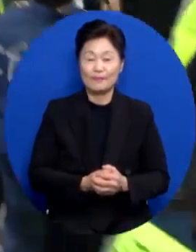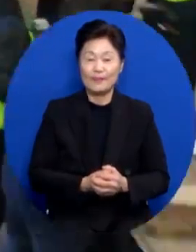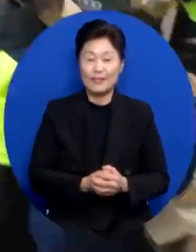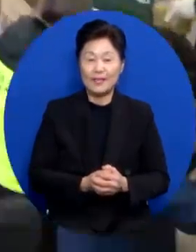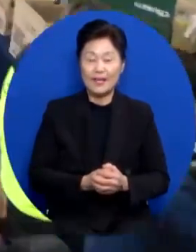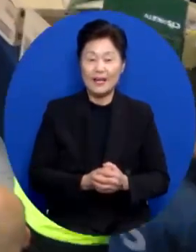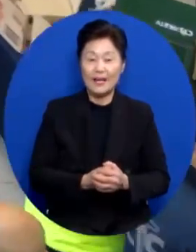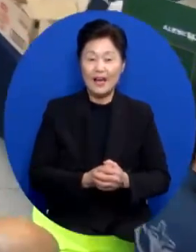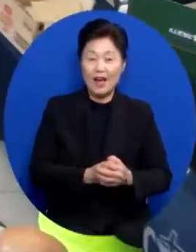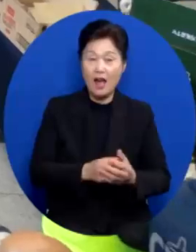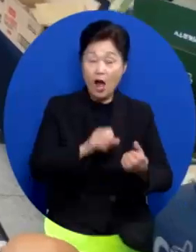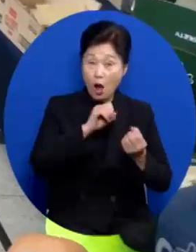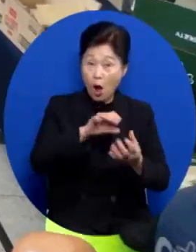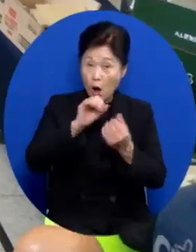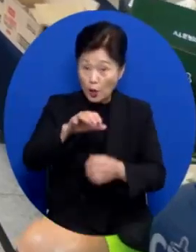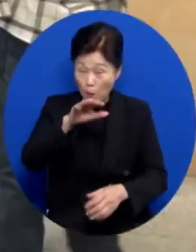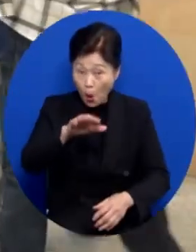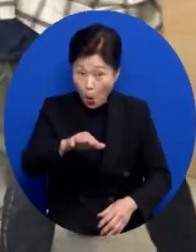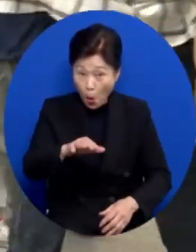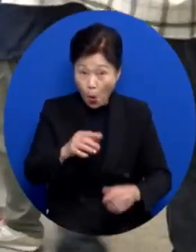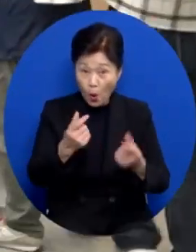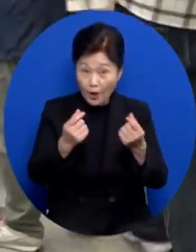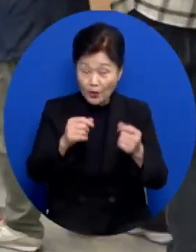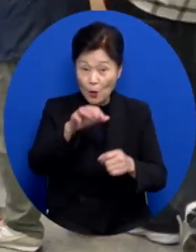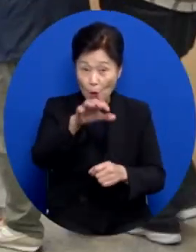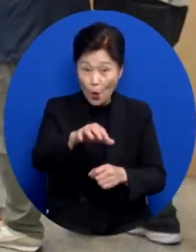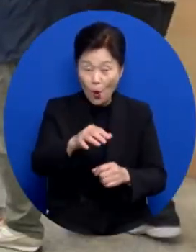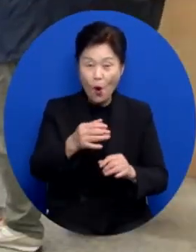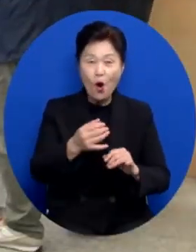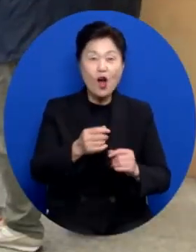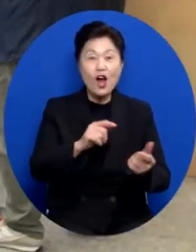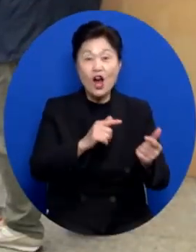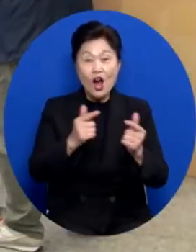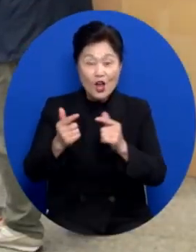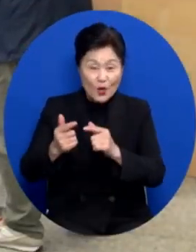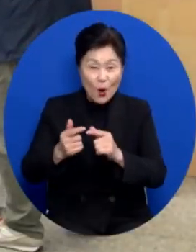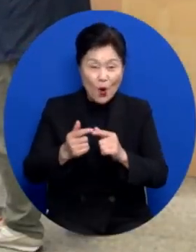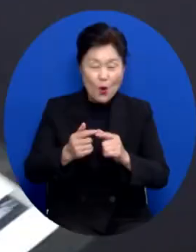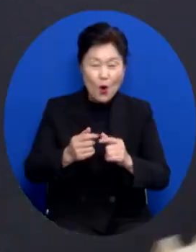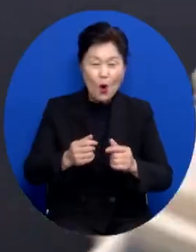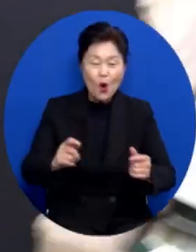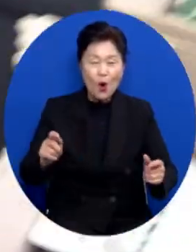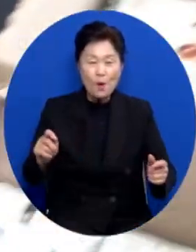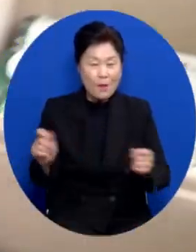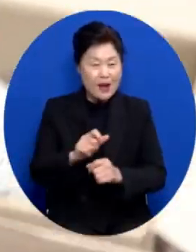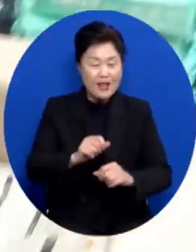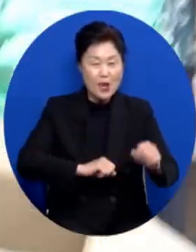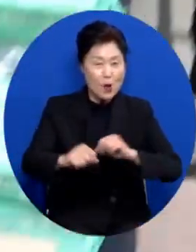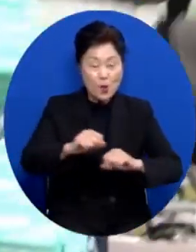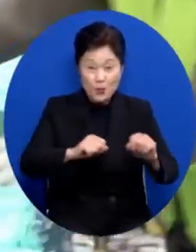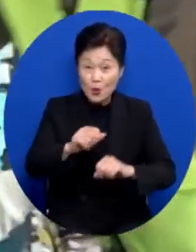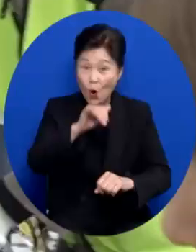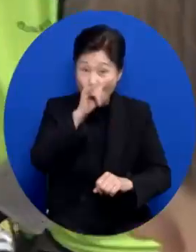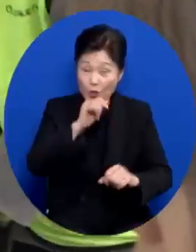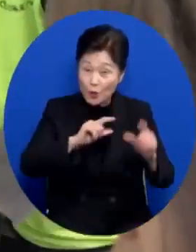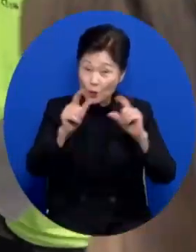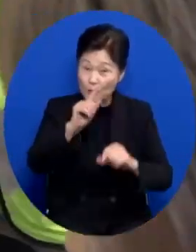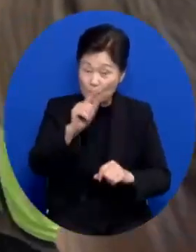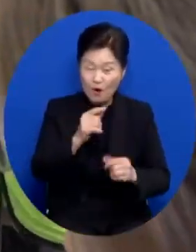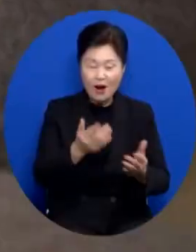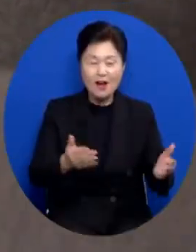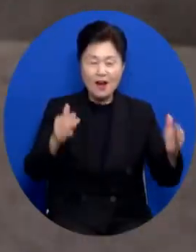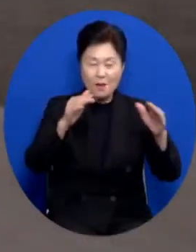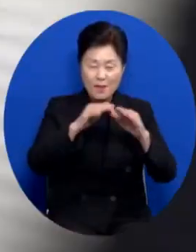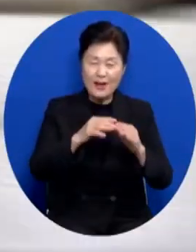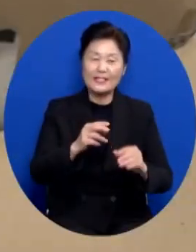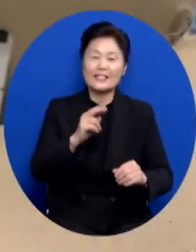택배 공장을 연상케 하는 이곳. 약속이라도 한 듯 사람들이 일사불란하게 움직입니다. 빈 박스에 라면과